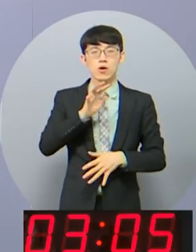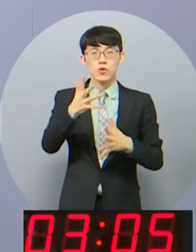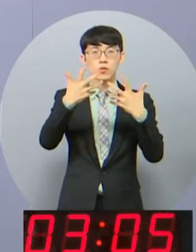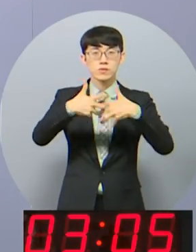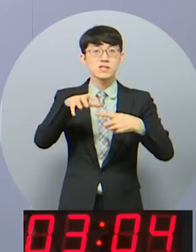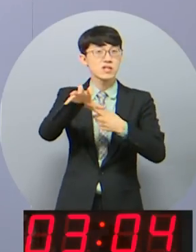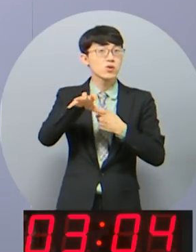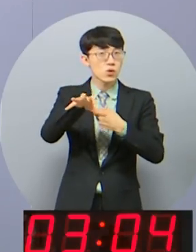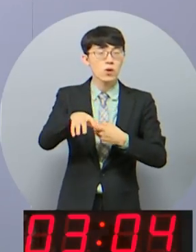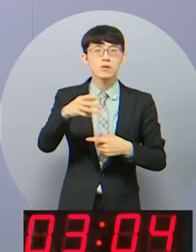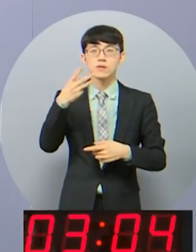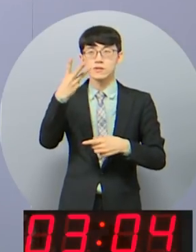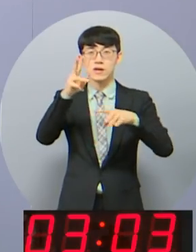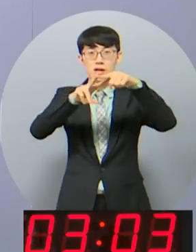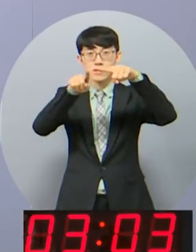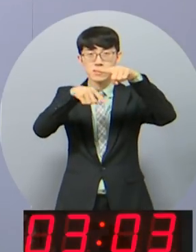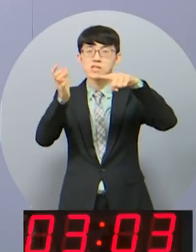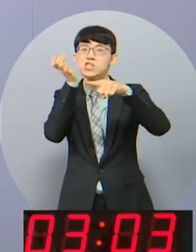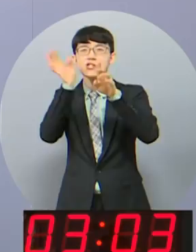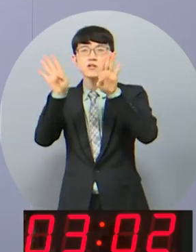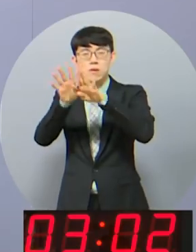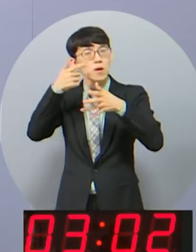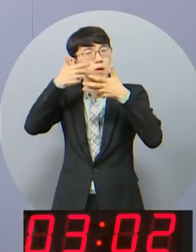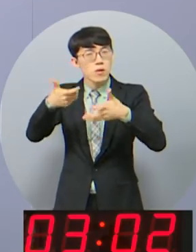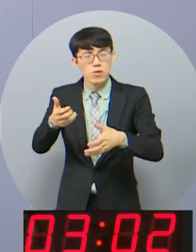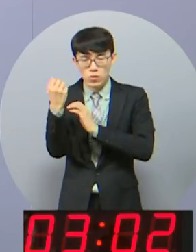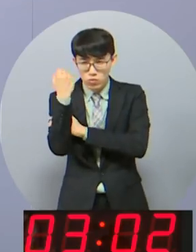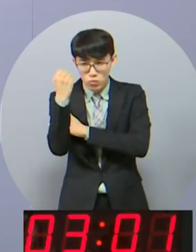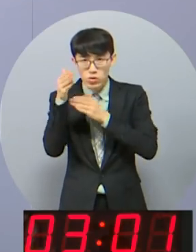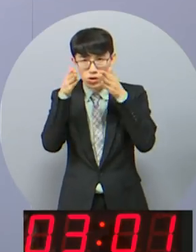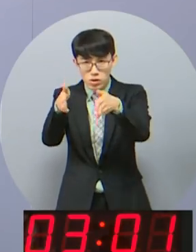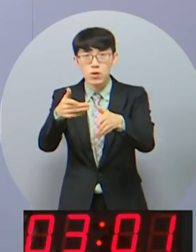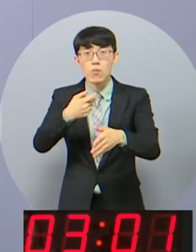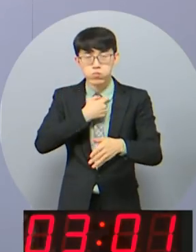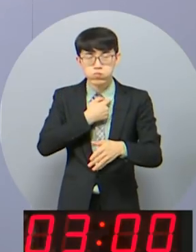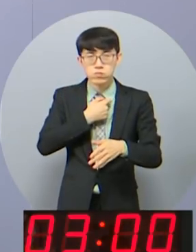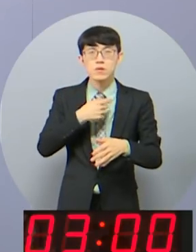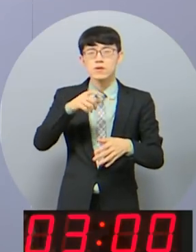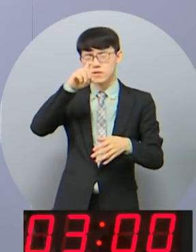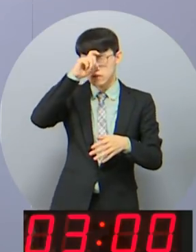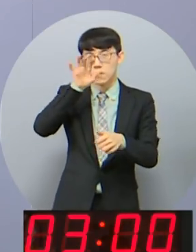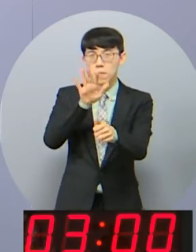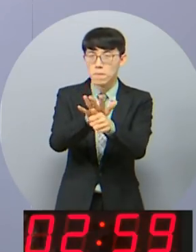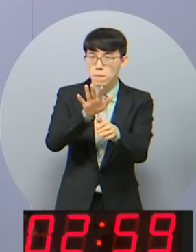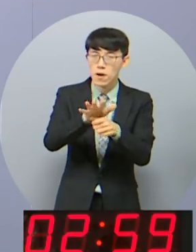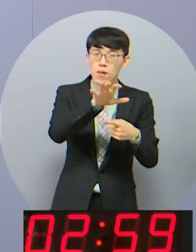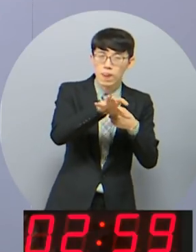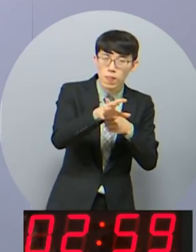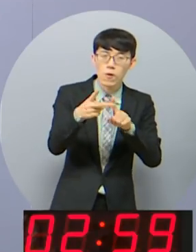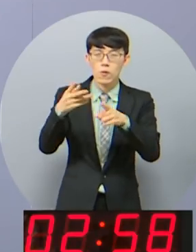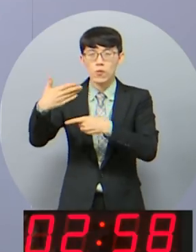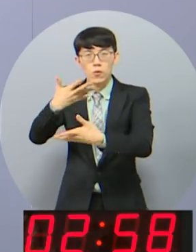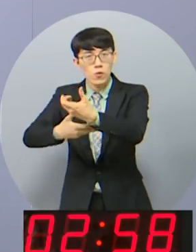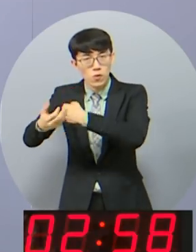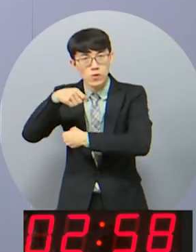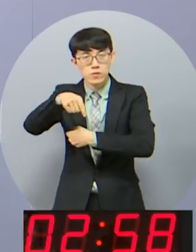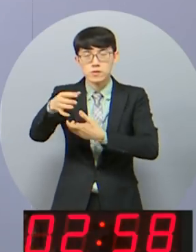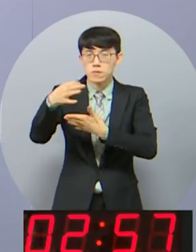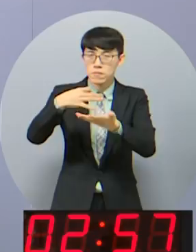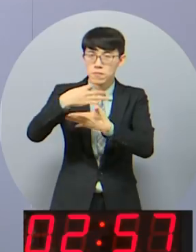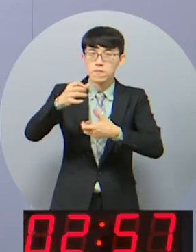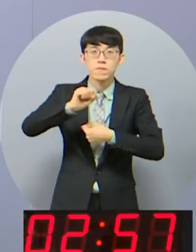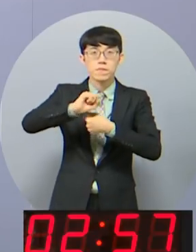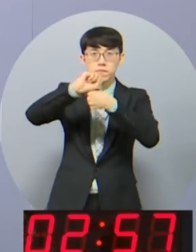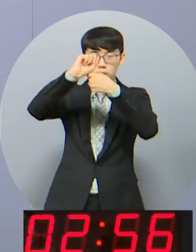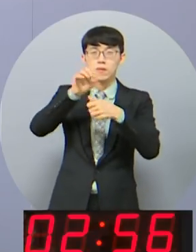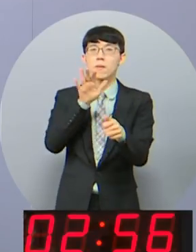们三芝石门大家努力的方向，如何提高建构农渔业多元的销售管道，让我们的农